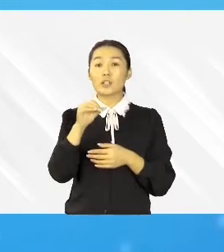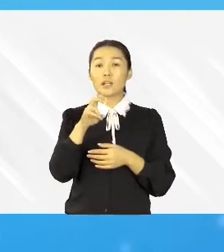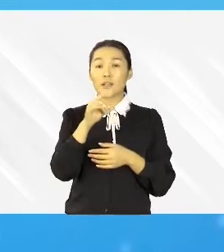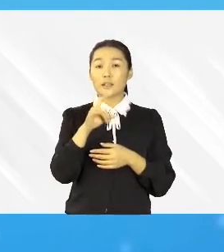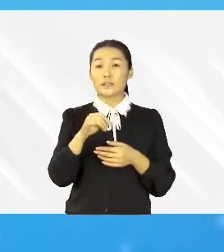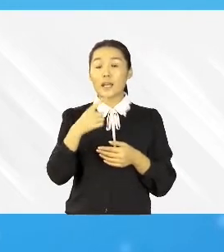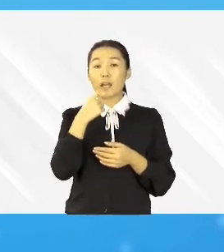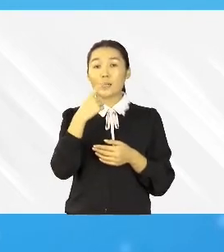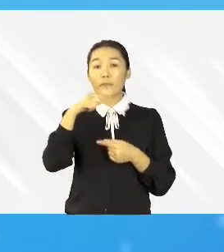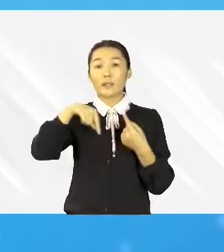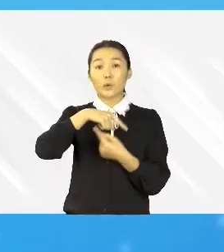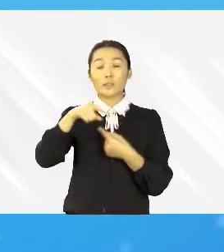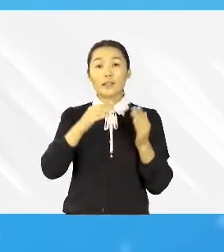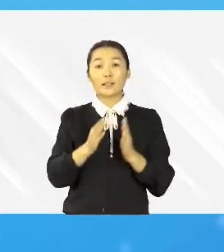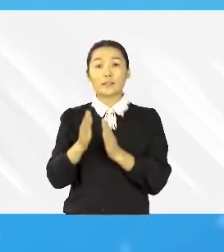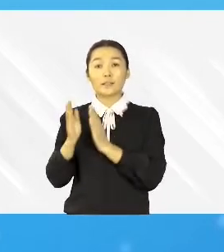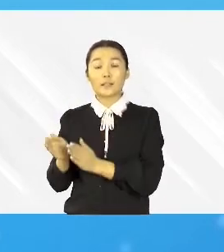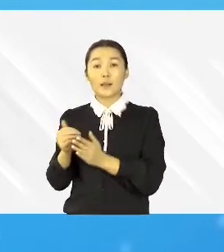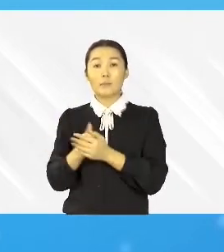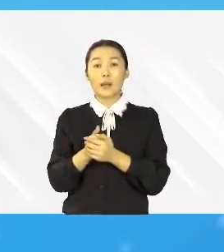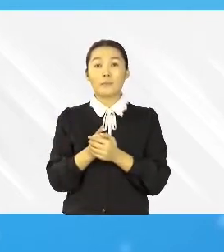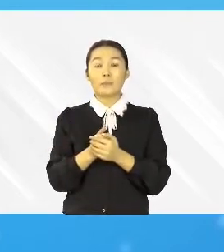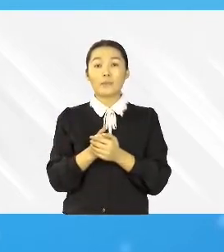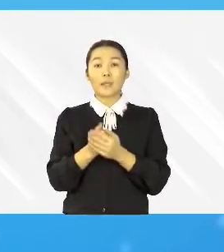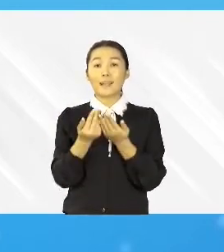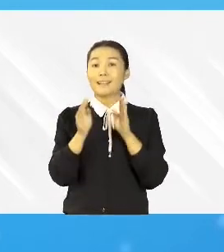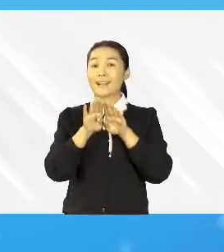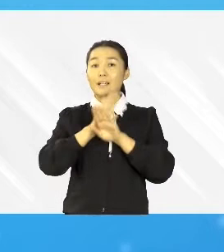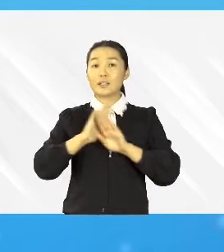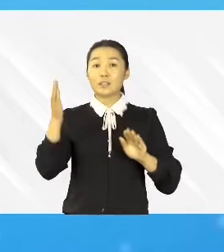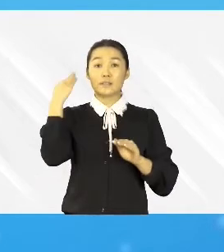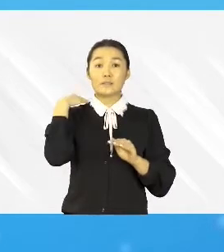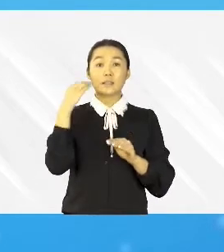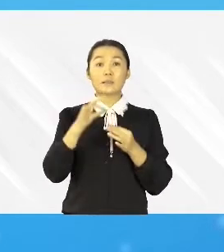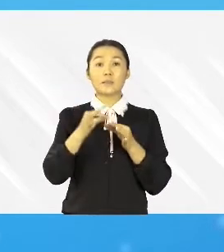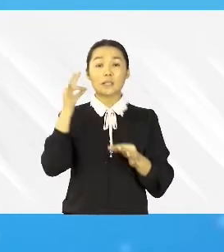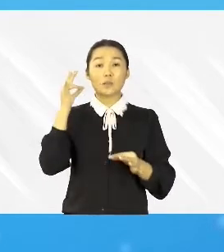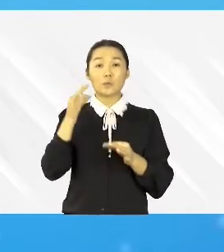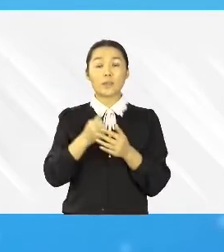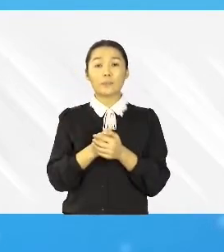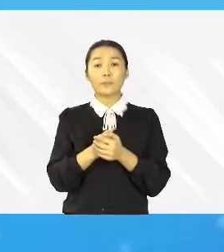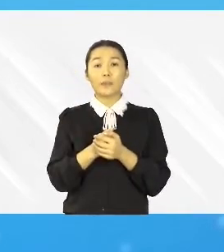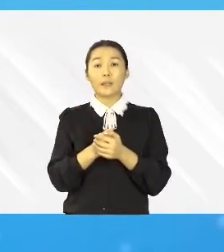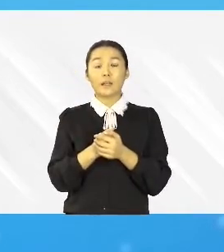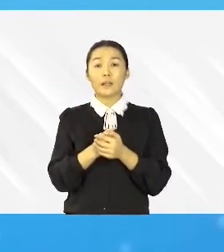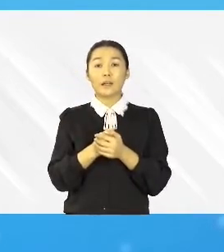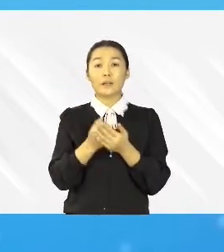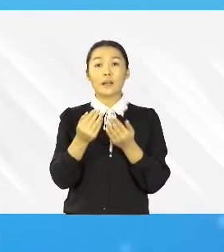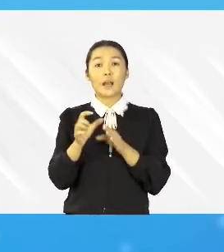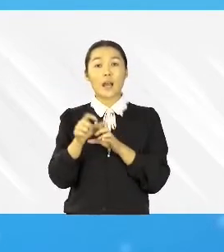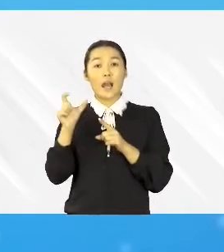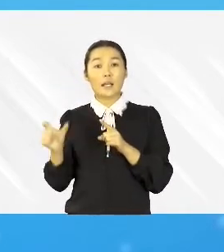система насекомых не ограничивается спинным сосудом. Спинной сосуд представлен сердцем, отделом,